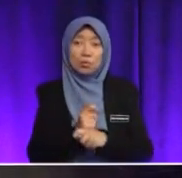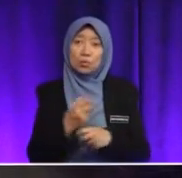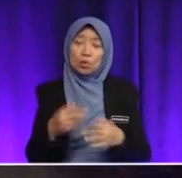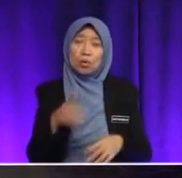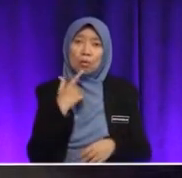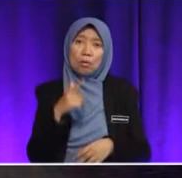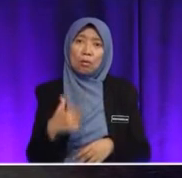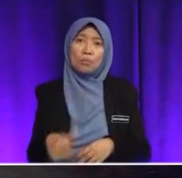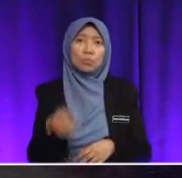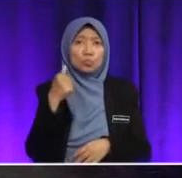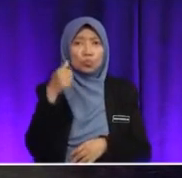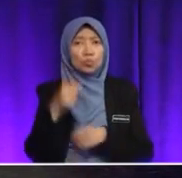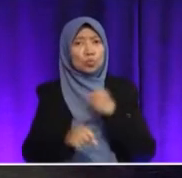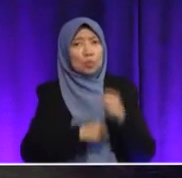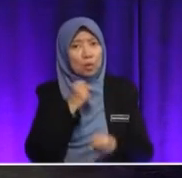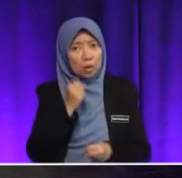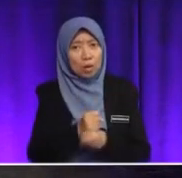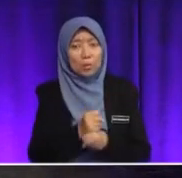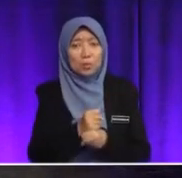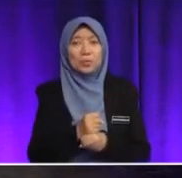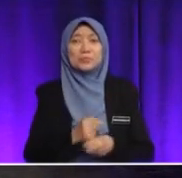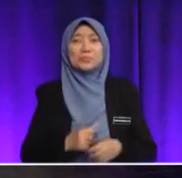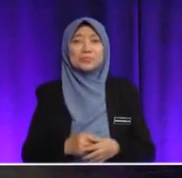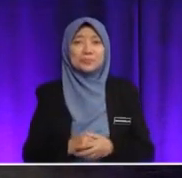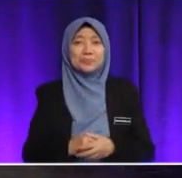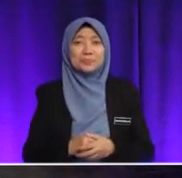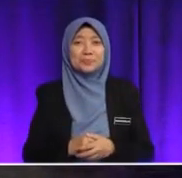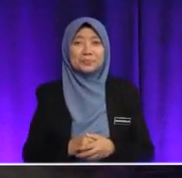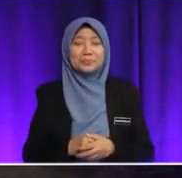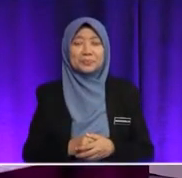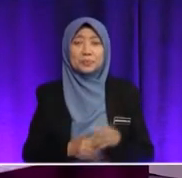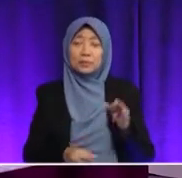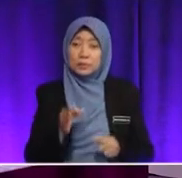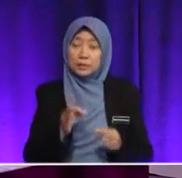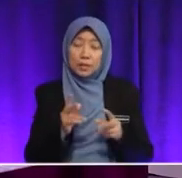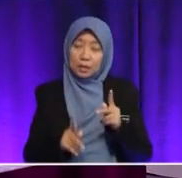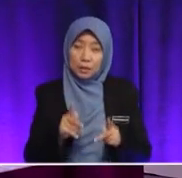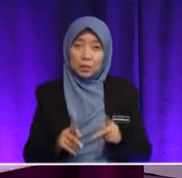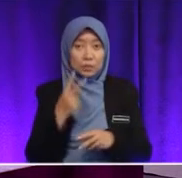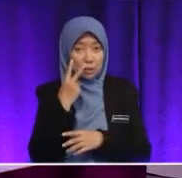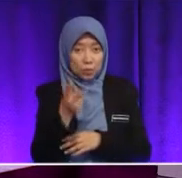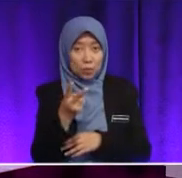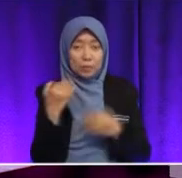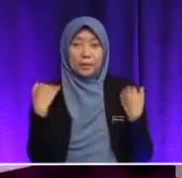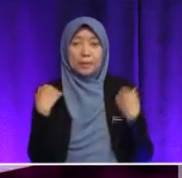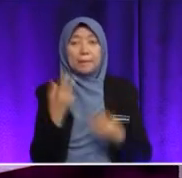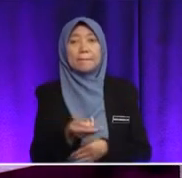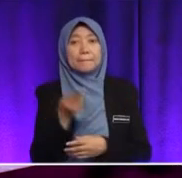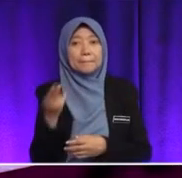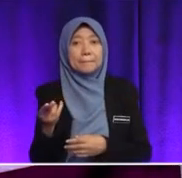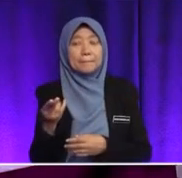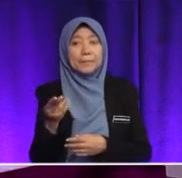hasilnya udah tahu nih kalau song tengok Anda bahan tak yang